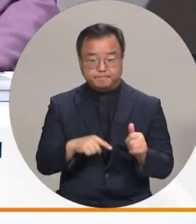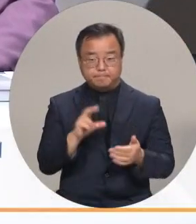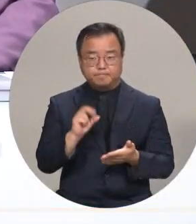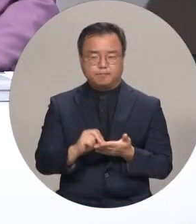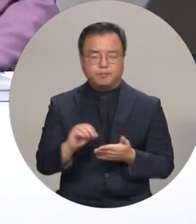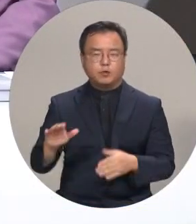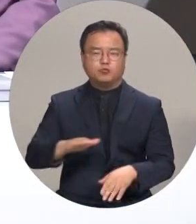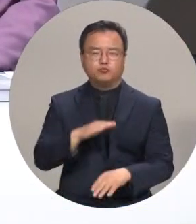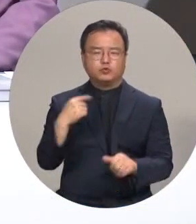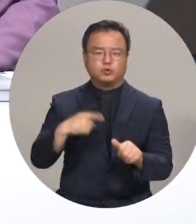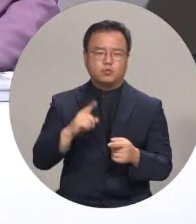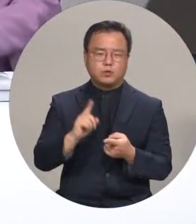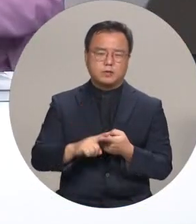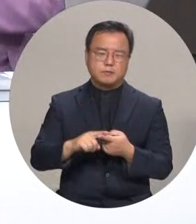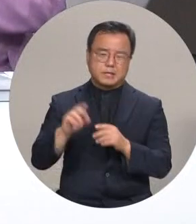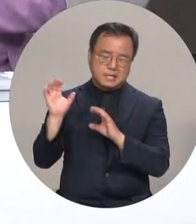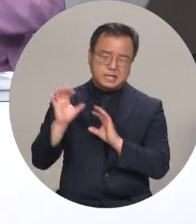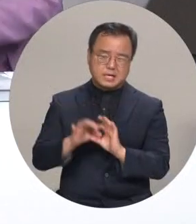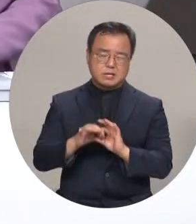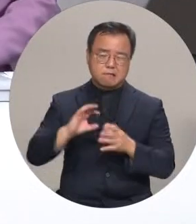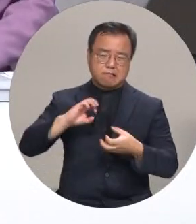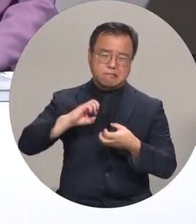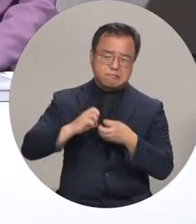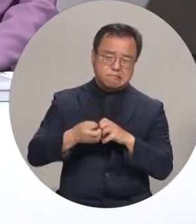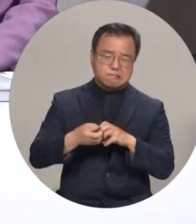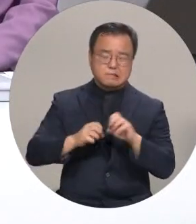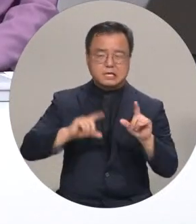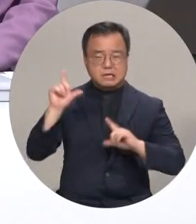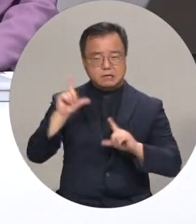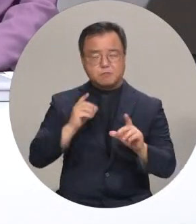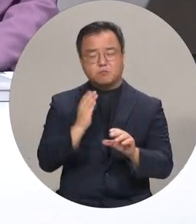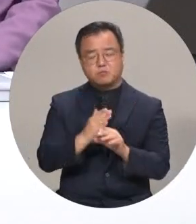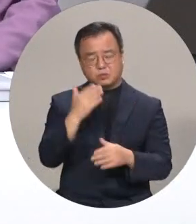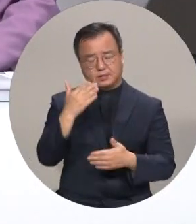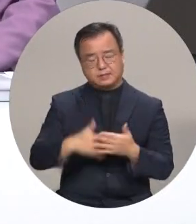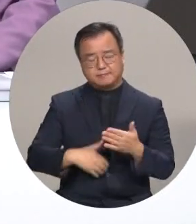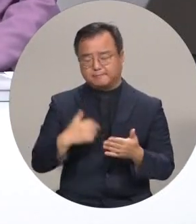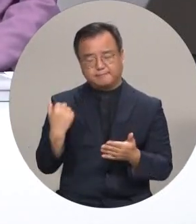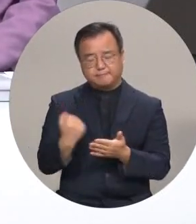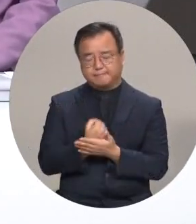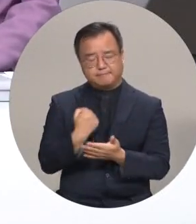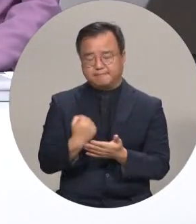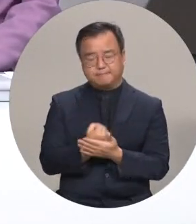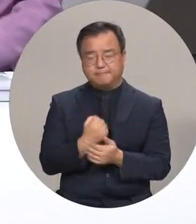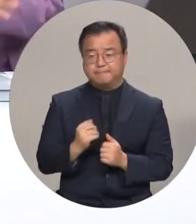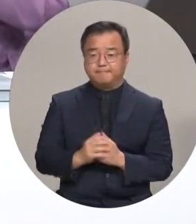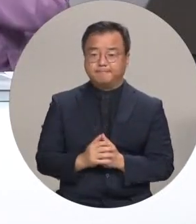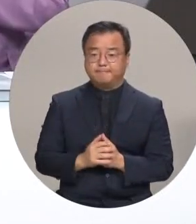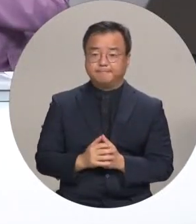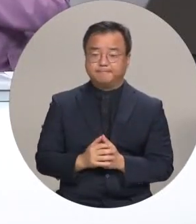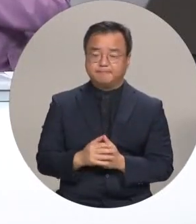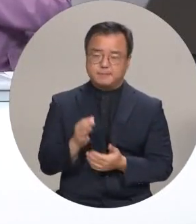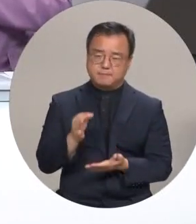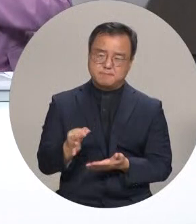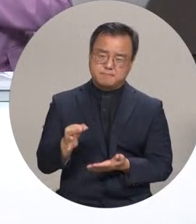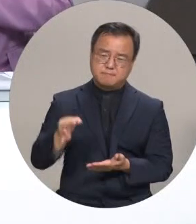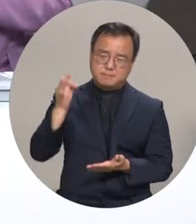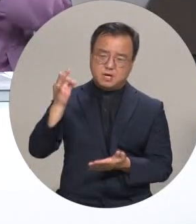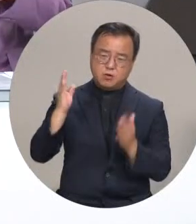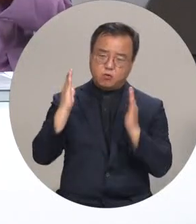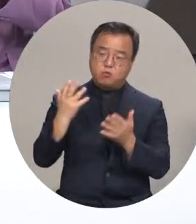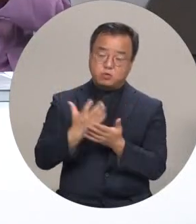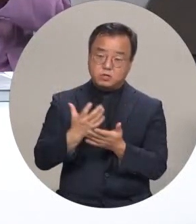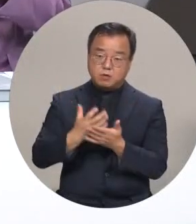교육에 아주 좀 고질적인 일그러진 현실이 담겨 있는 것 같아서 좀 안타까운 면이 있습니다 근데이 고가의 학습 자료를